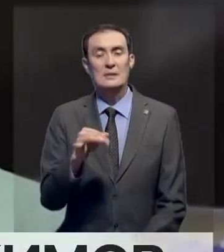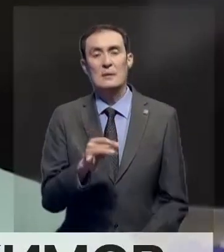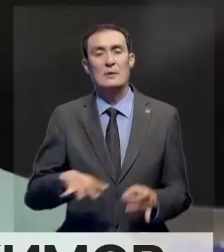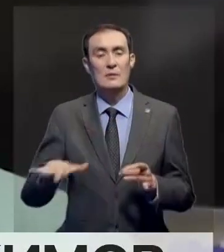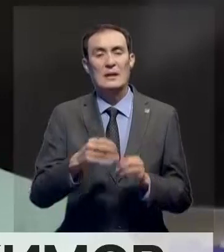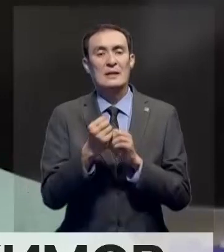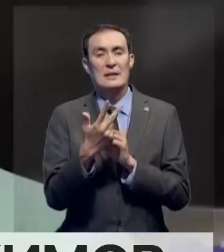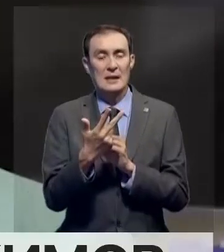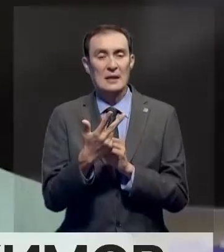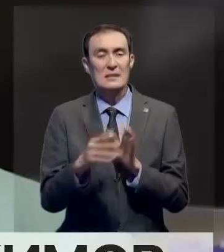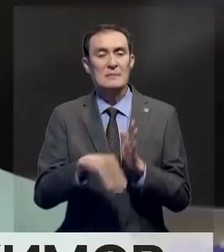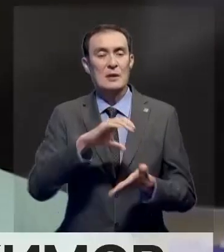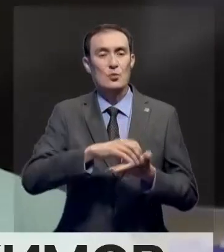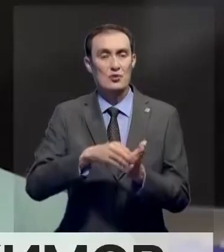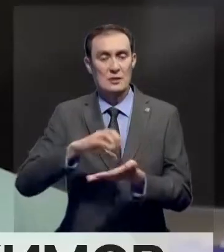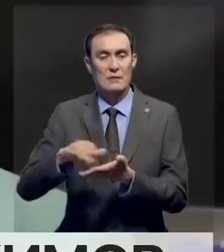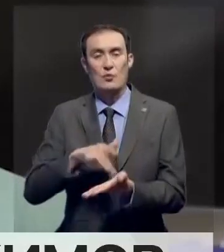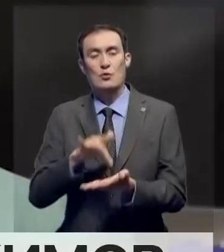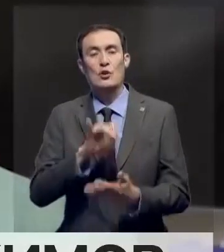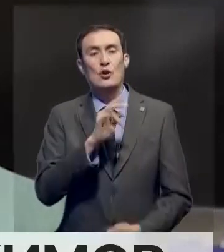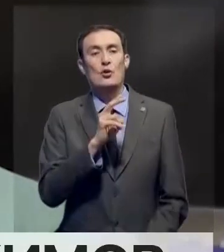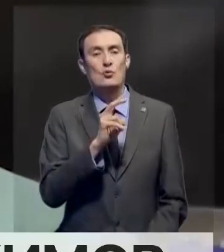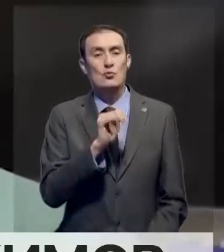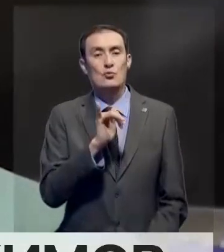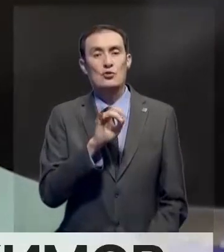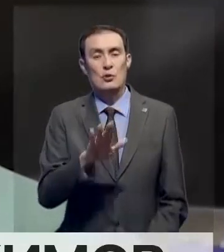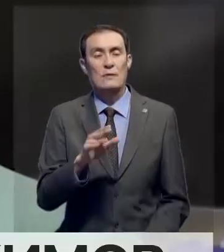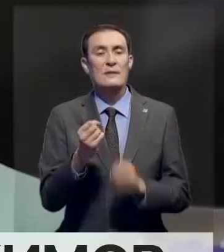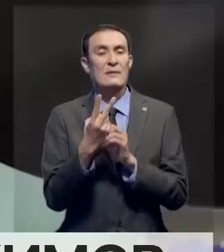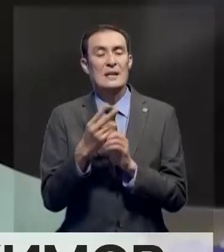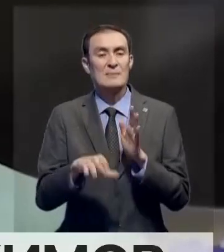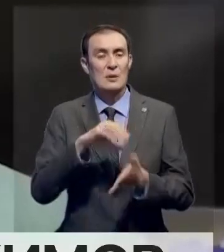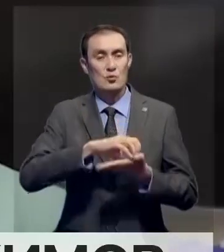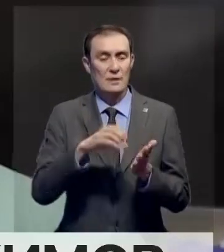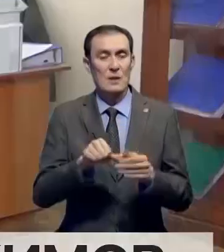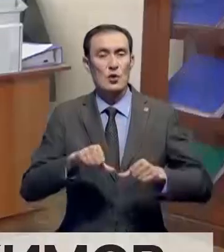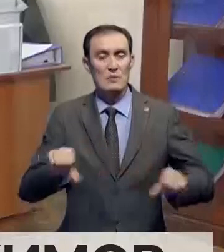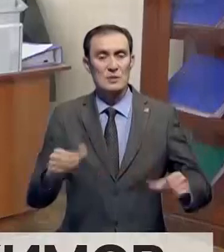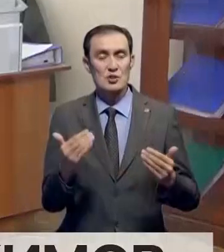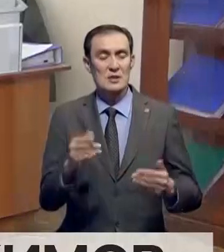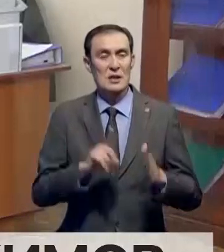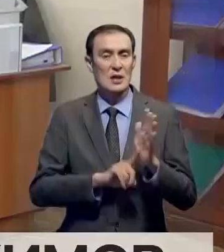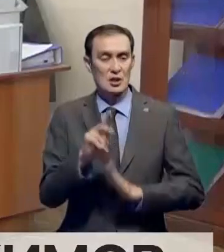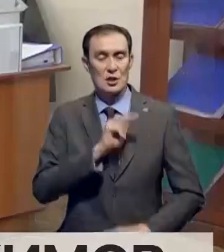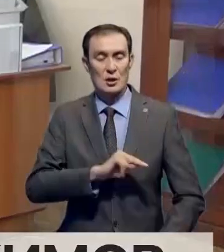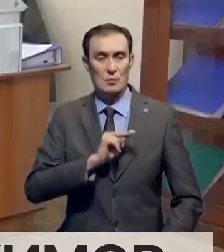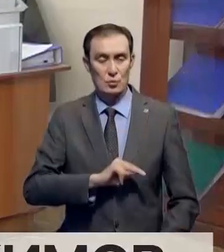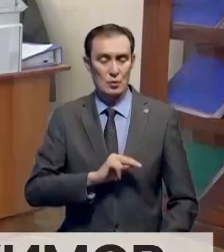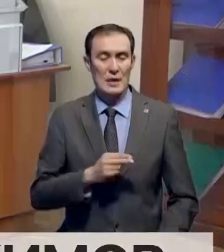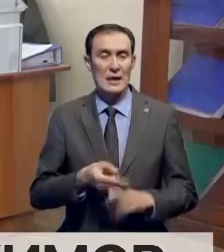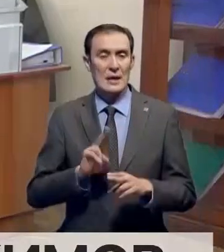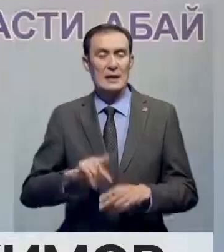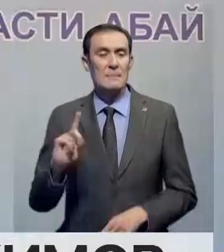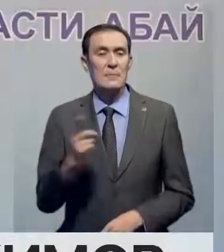13 избирательных участков, в городе Курчатов 12 избирательных участков. Комиссии сейчас начали уже работу. Это